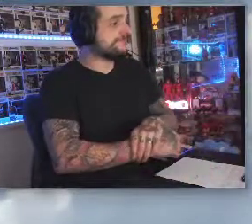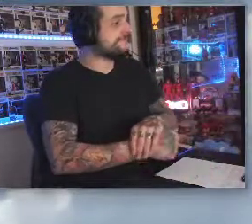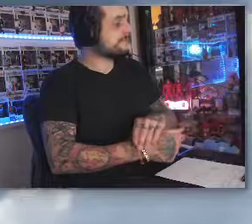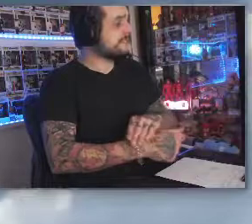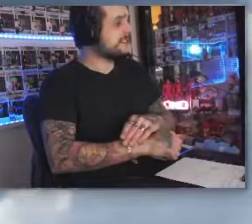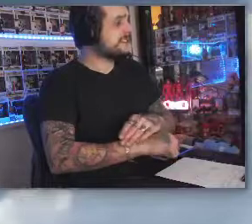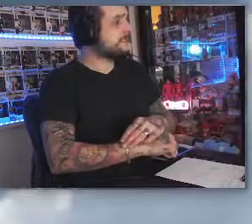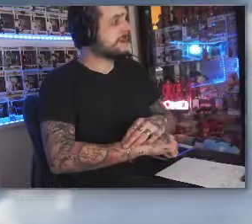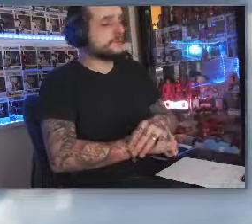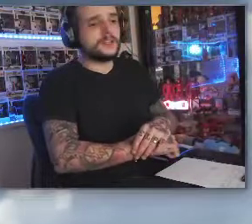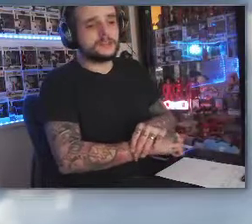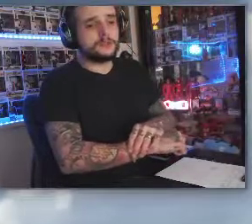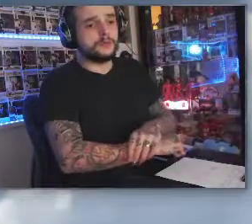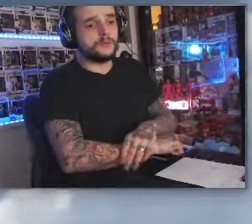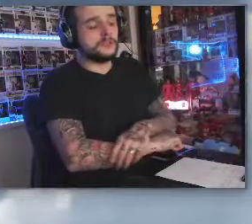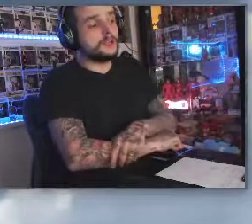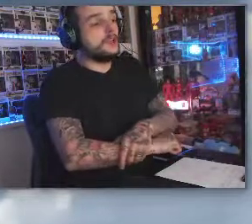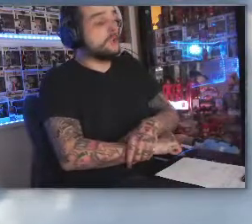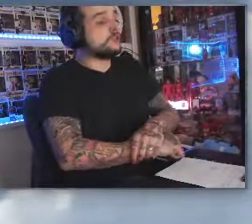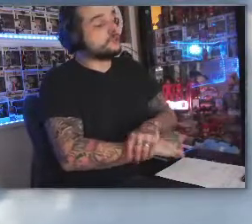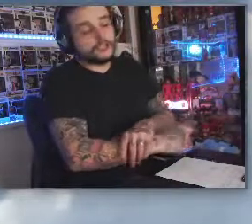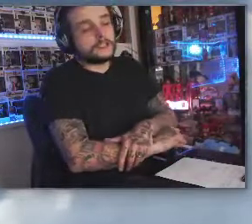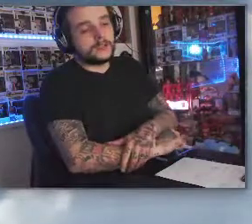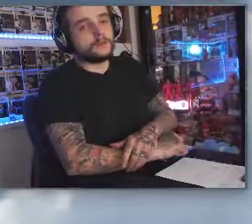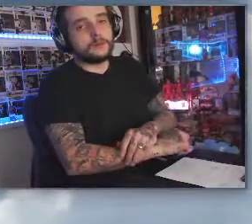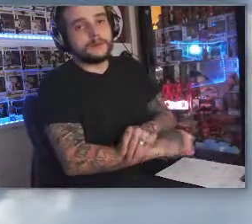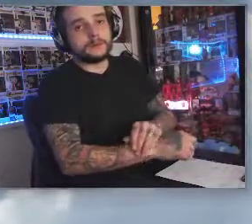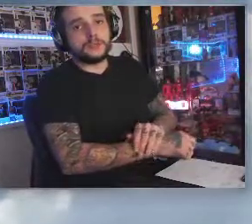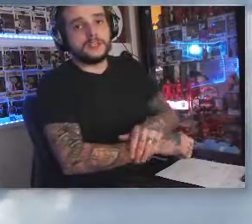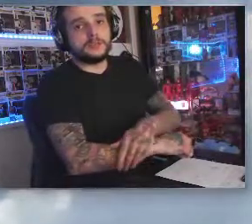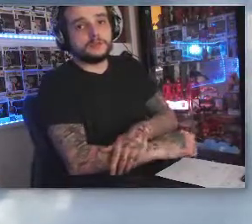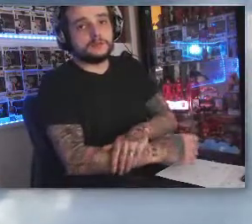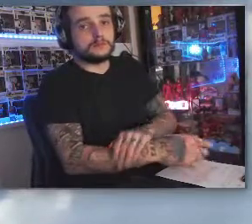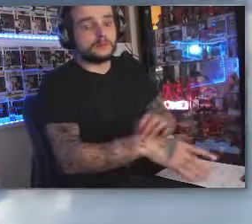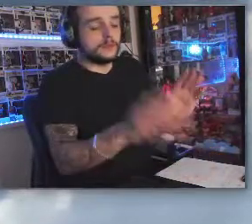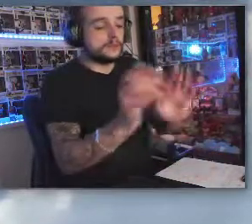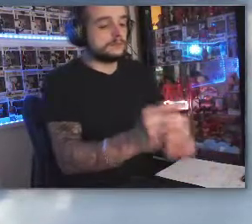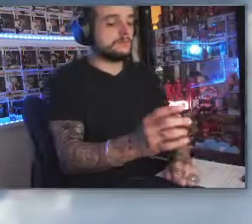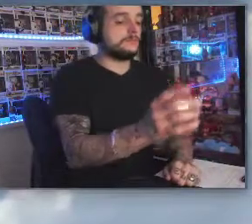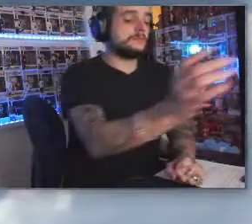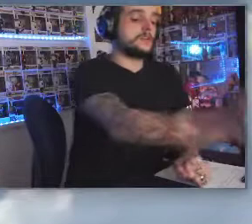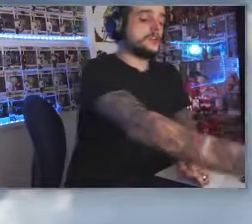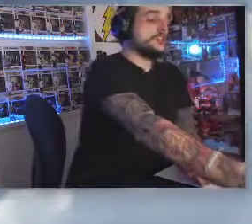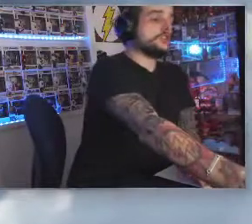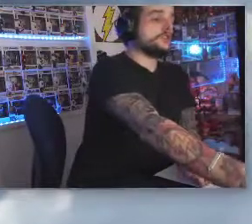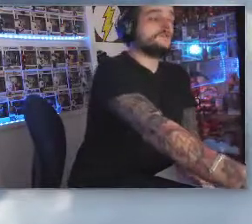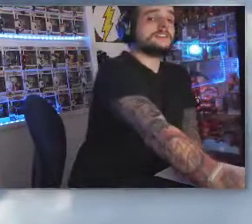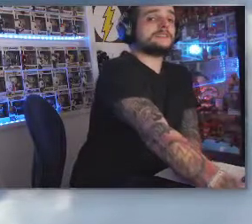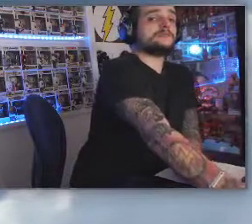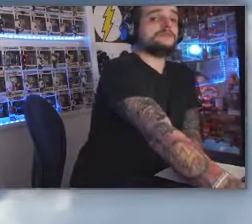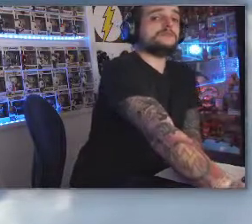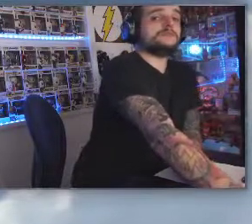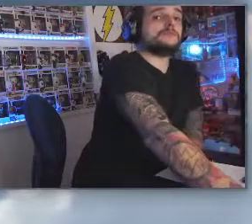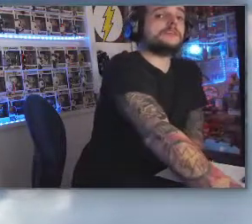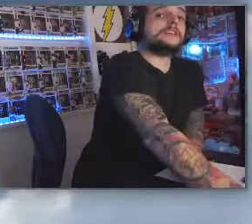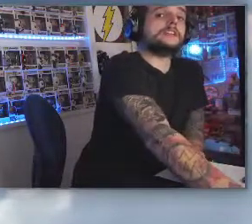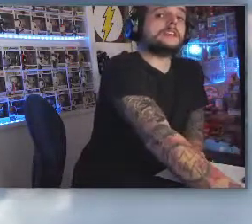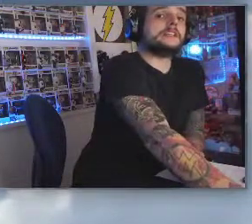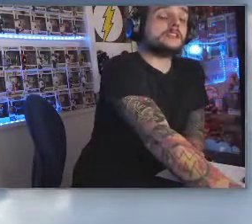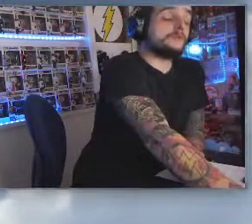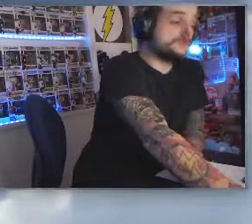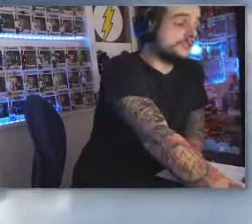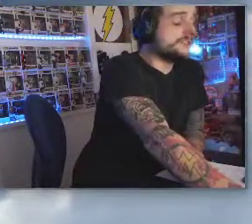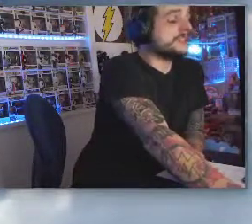correspondance. Et si, par contre, on a accès au bureau de vote, dans tous les cas, ils arriveront quand même à truquer les votes. Donc, voilà. Je vous laisse là-dessus.